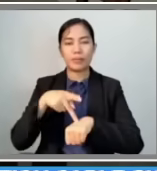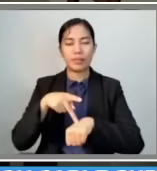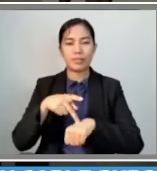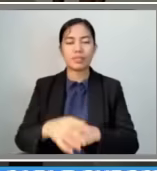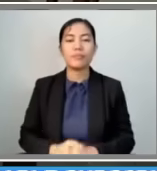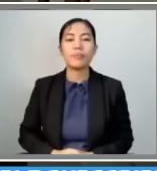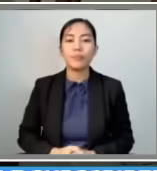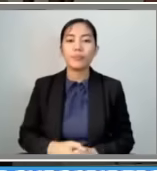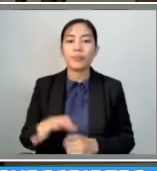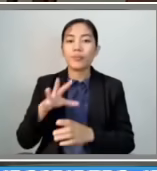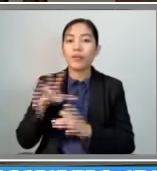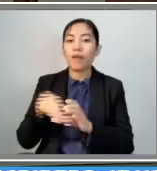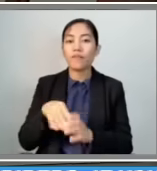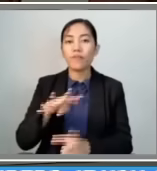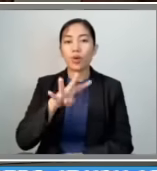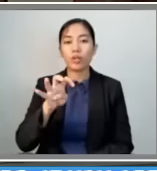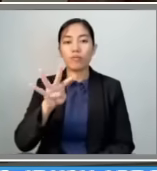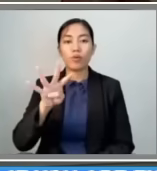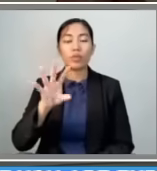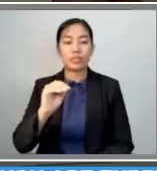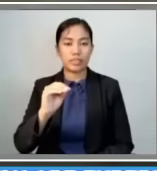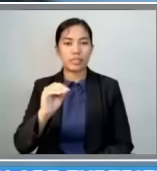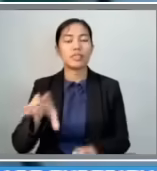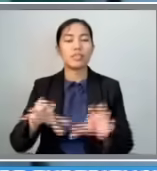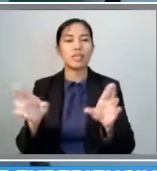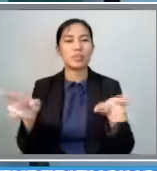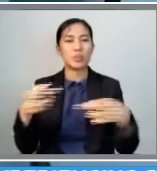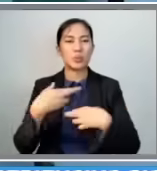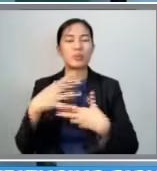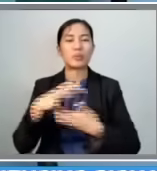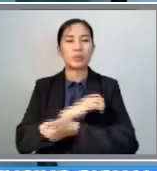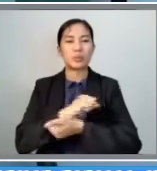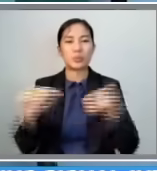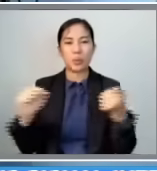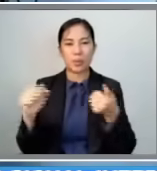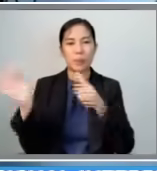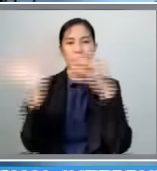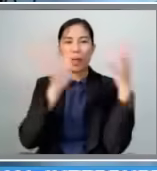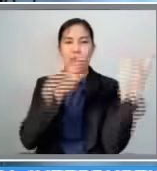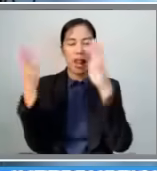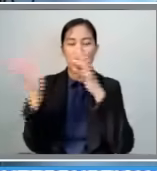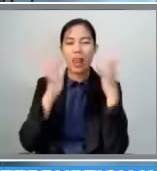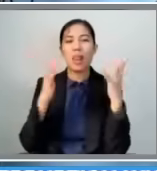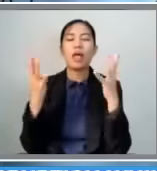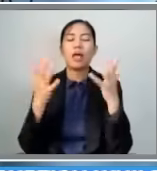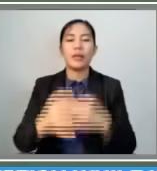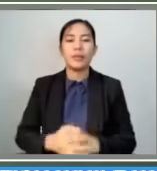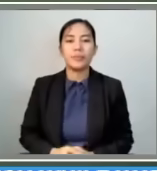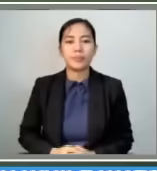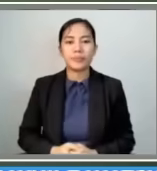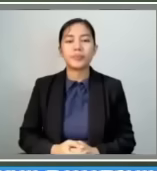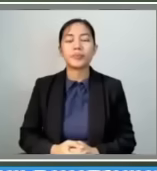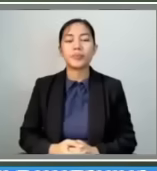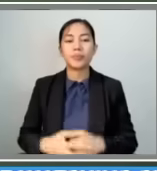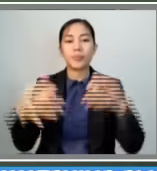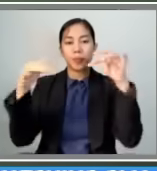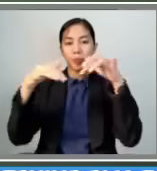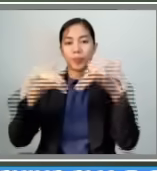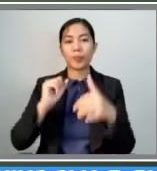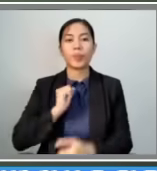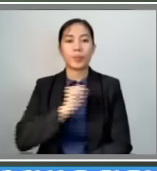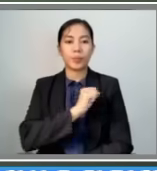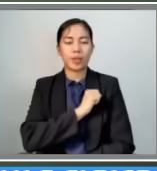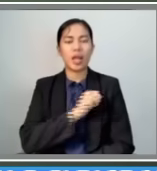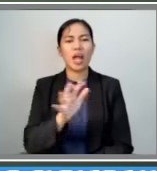440 classrooms na nasira ng bagyo at sakuna. Sa pagdinig ng Senado, Sabi ng DepEd, humigit kumulang 2